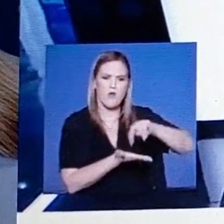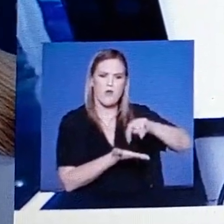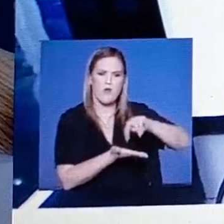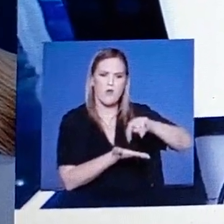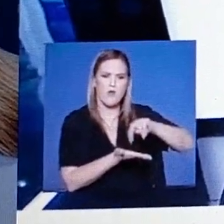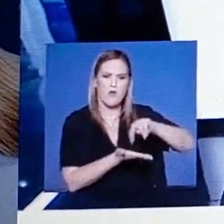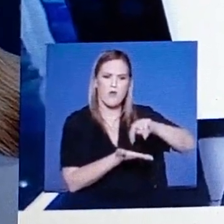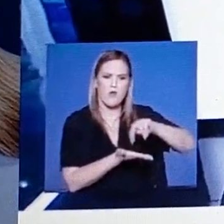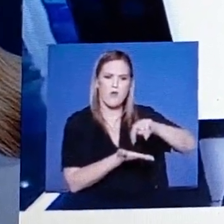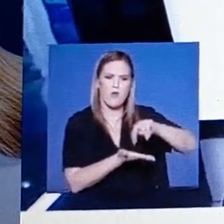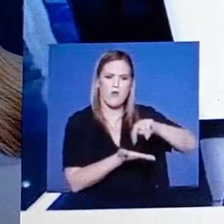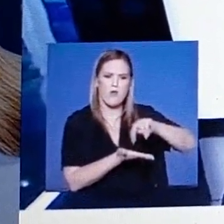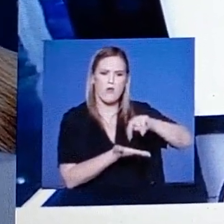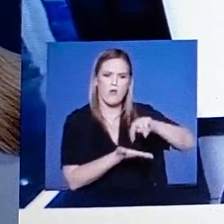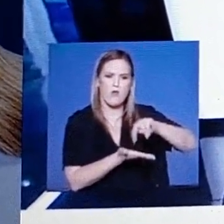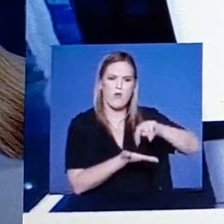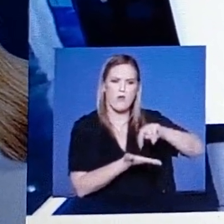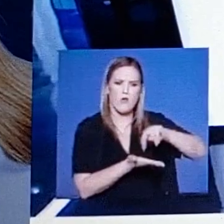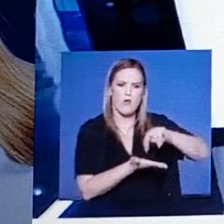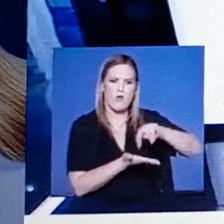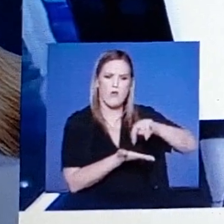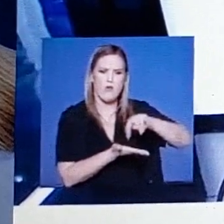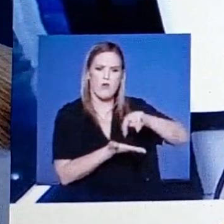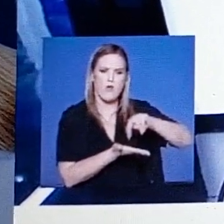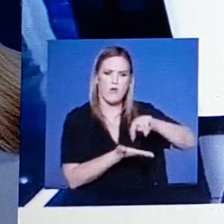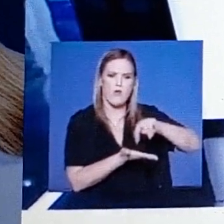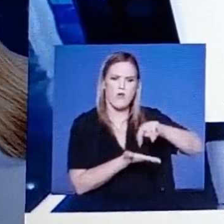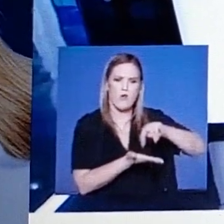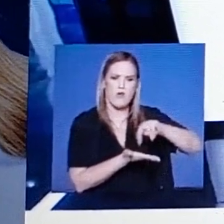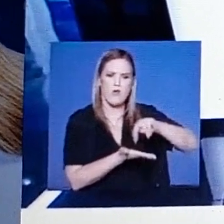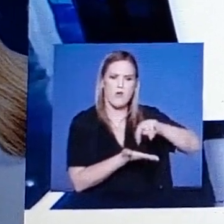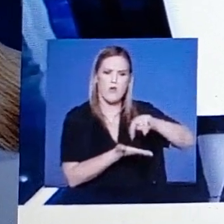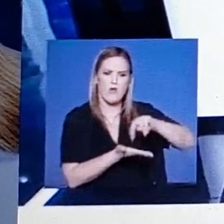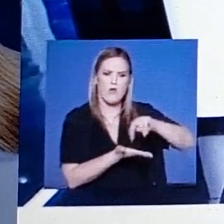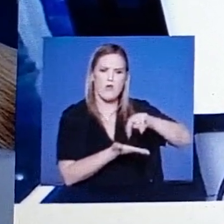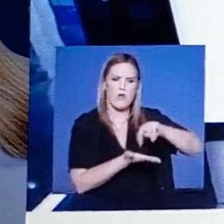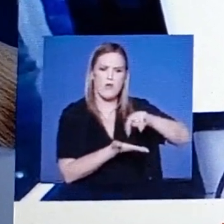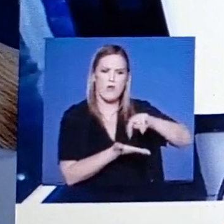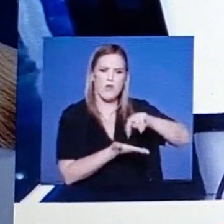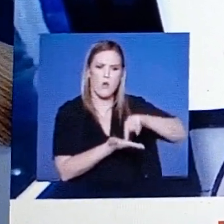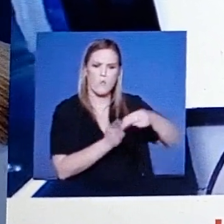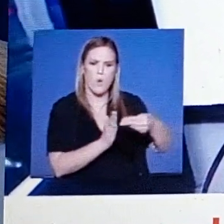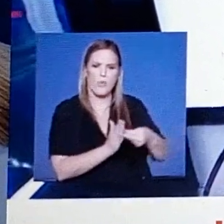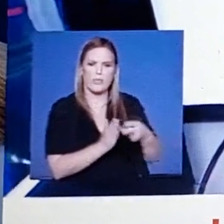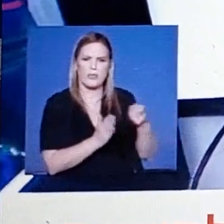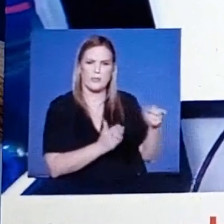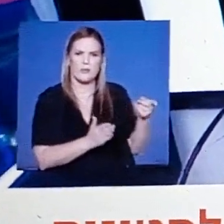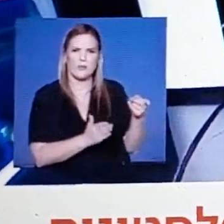Michael Shemesh, qui est notre chroniqueur politique, dans la suite de ce qui vient